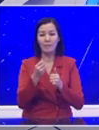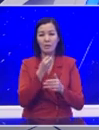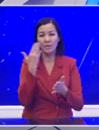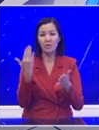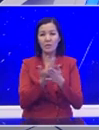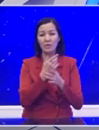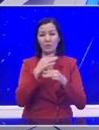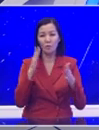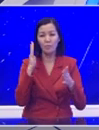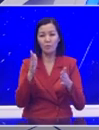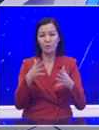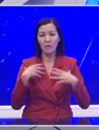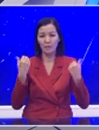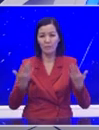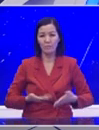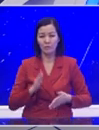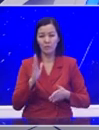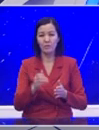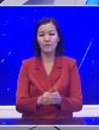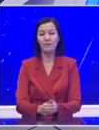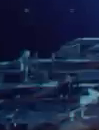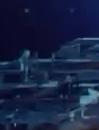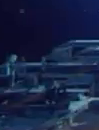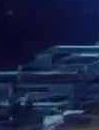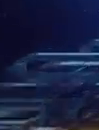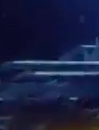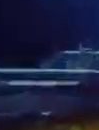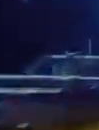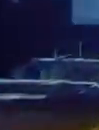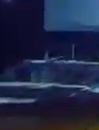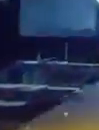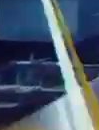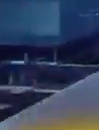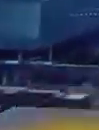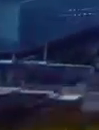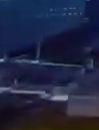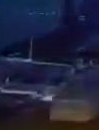жаңалықпен қауышқанша. Амандықтарыңызды.